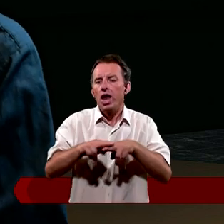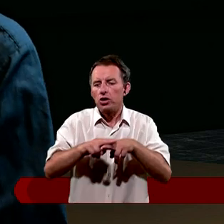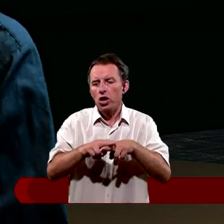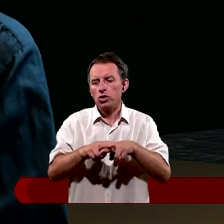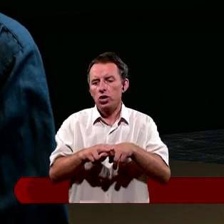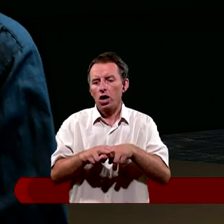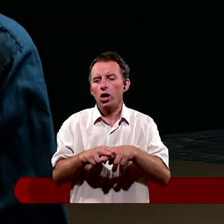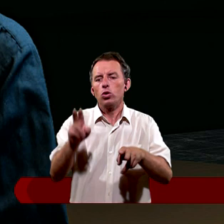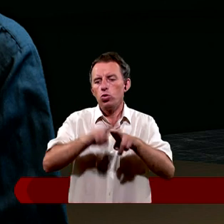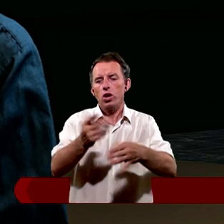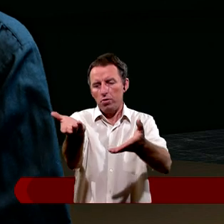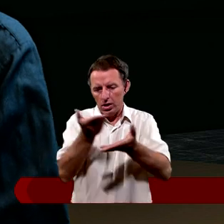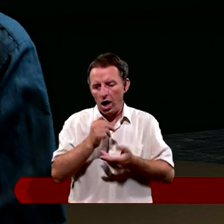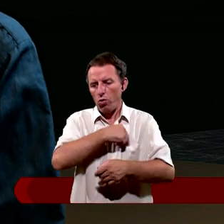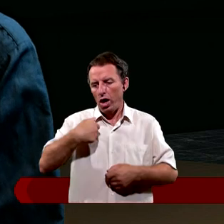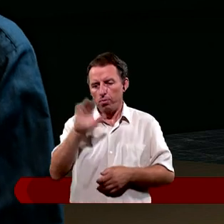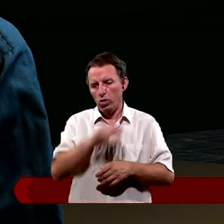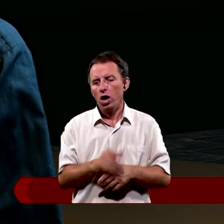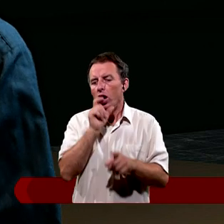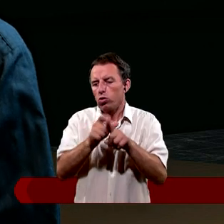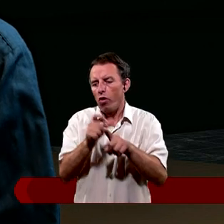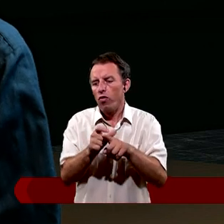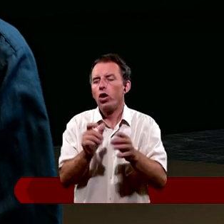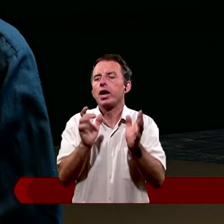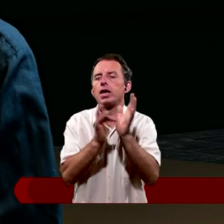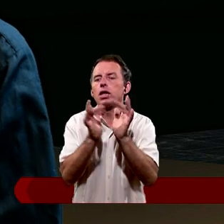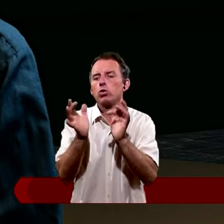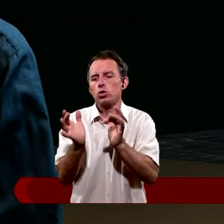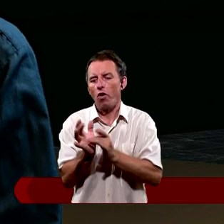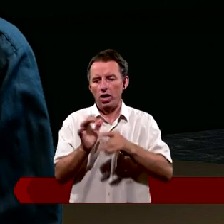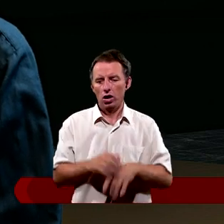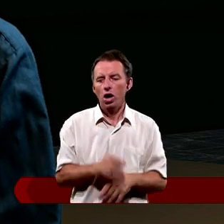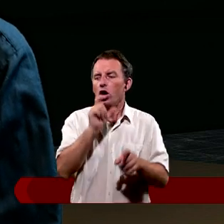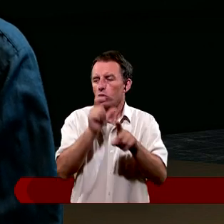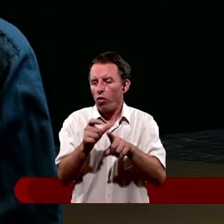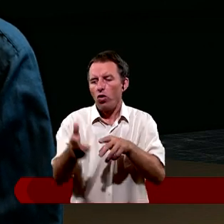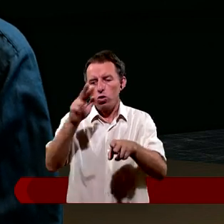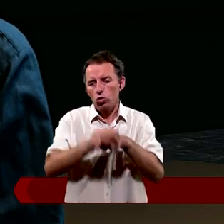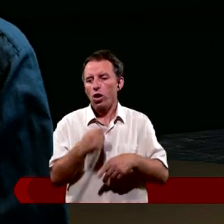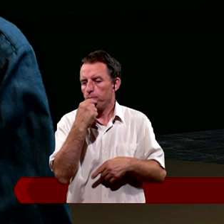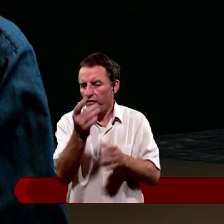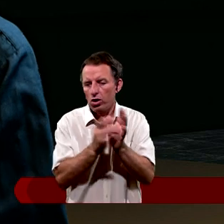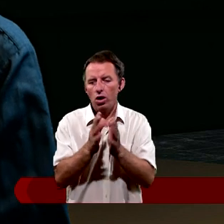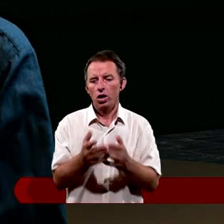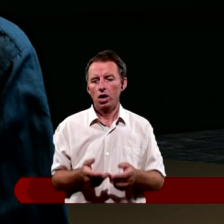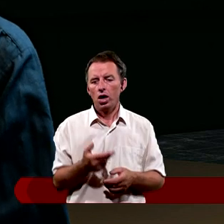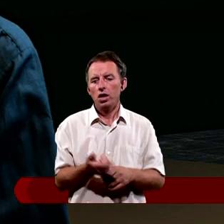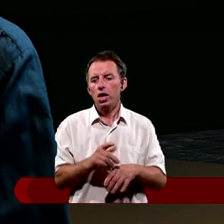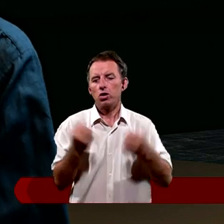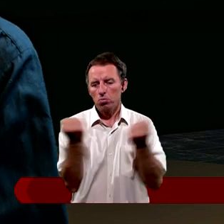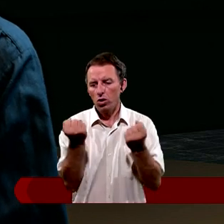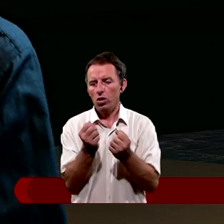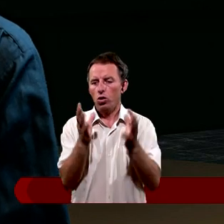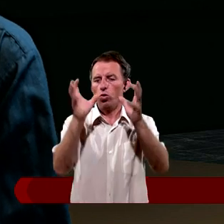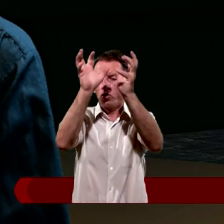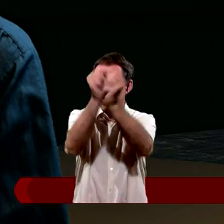narzędzi, które Pan Bóg dał nam, wymienia tutaj słowo Chrystusowe. Słowa, które powiedział Pan Jezus, w nich tkwi moc, jeżeli